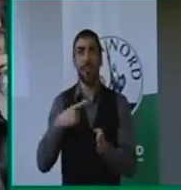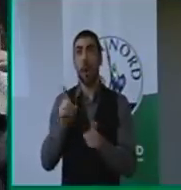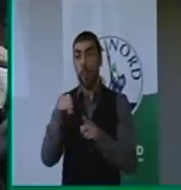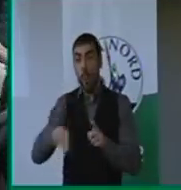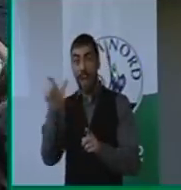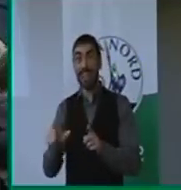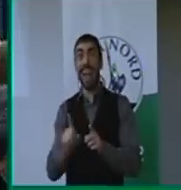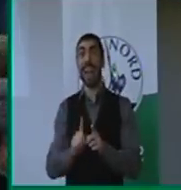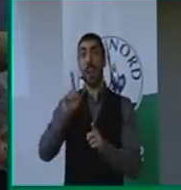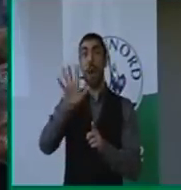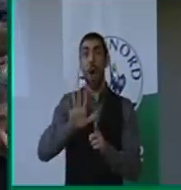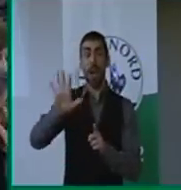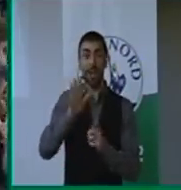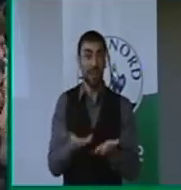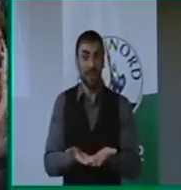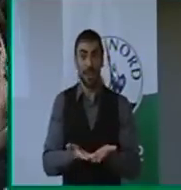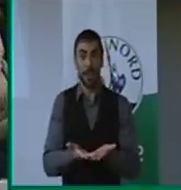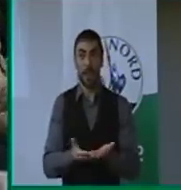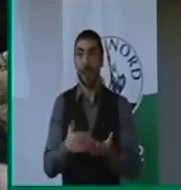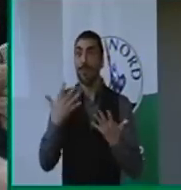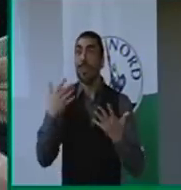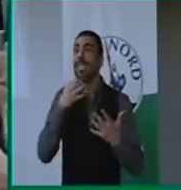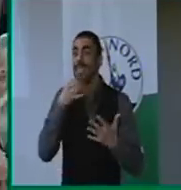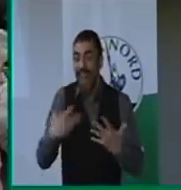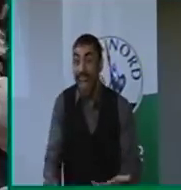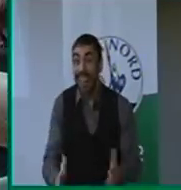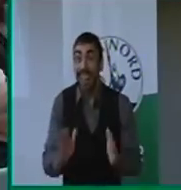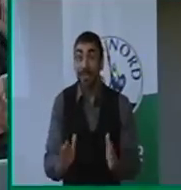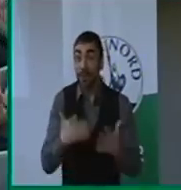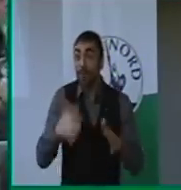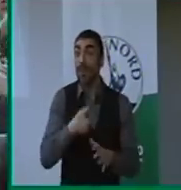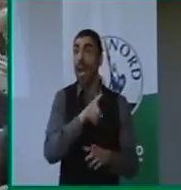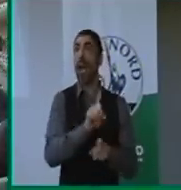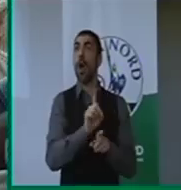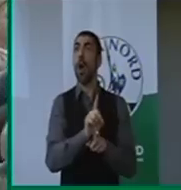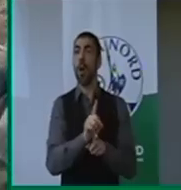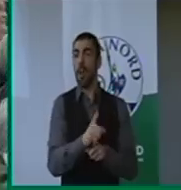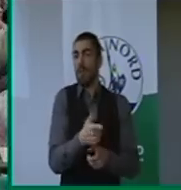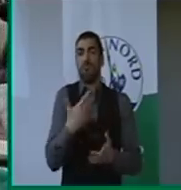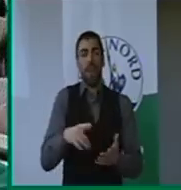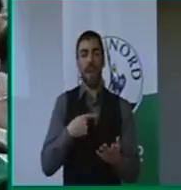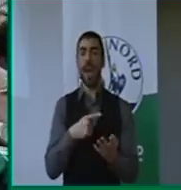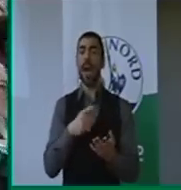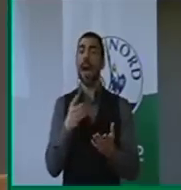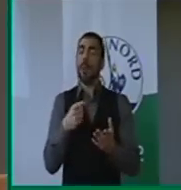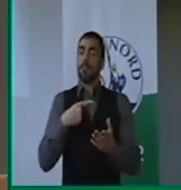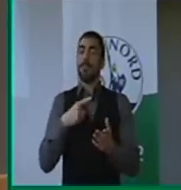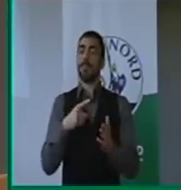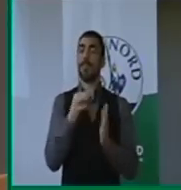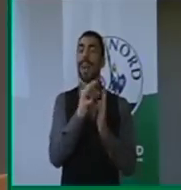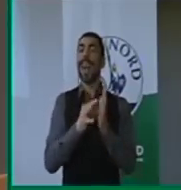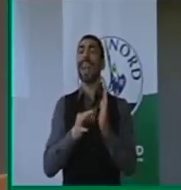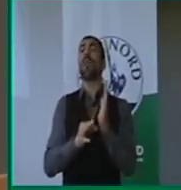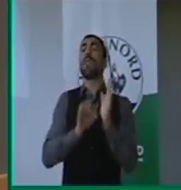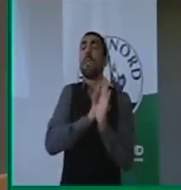nostra pianura e quindi già adesso giusto quindi già adesso loro hanno già le carte in regola per poter accedere ai